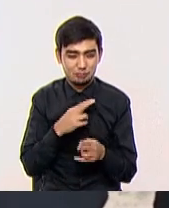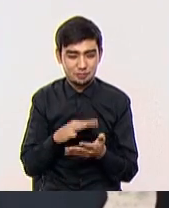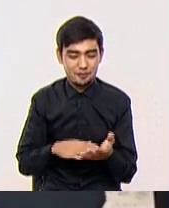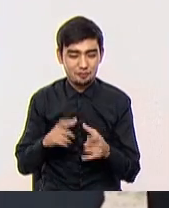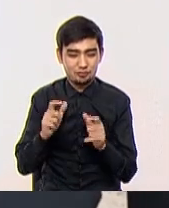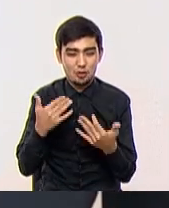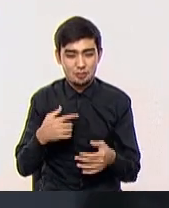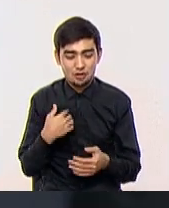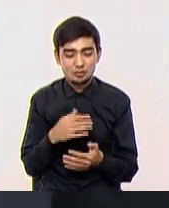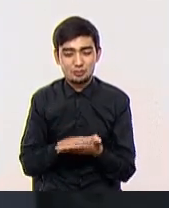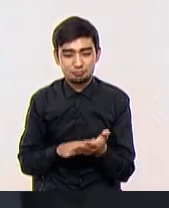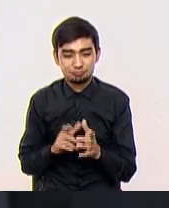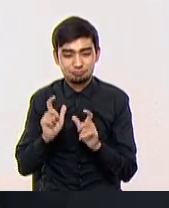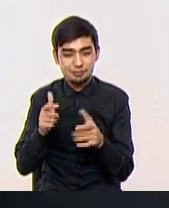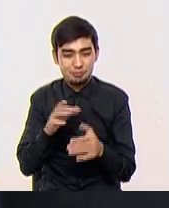По нашему обращению